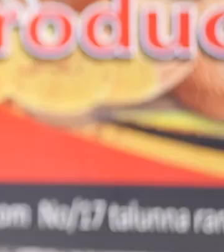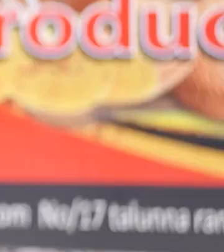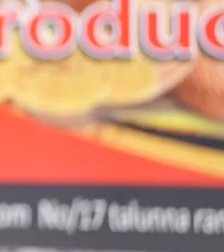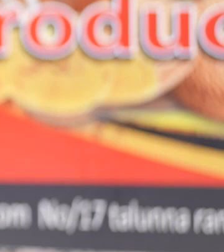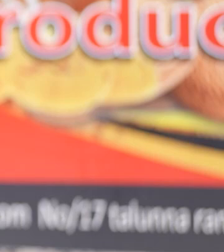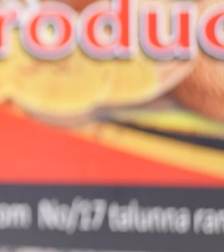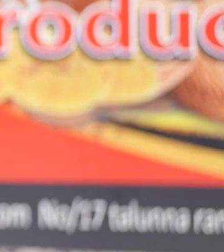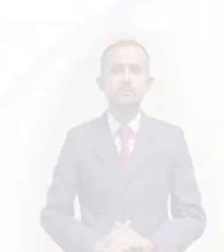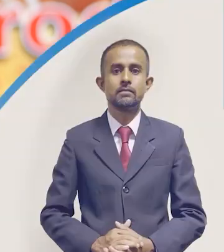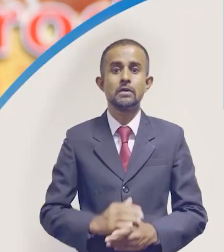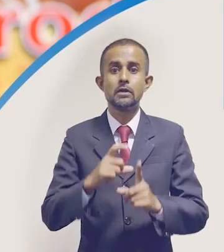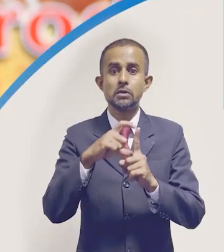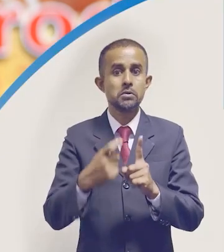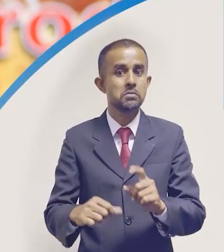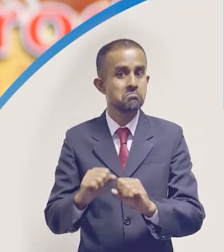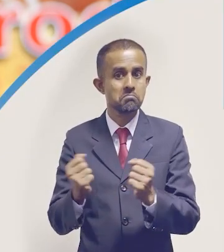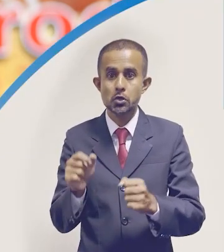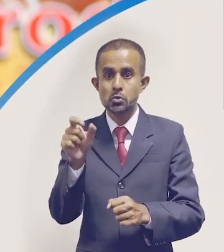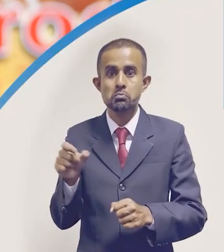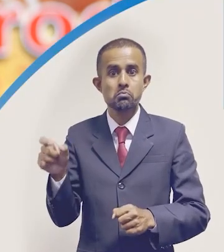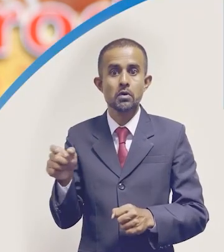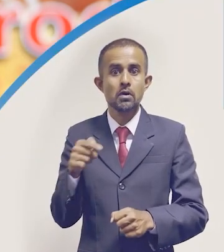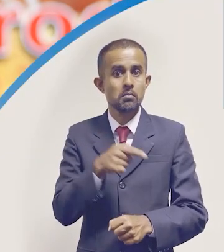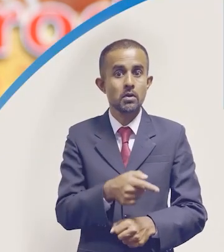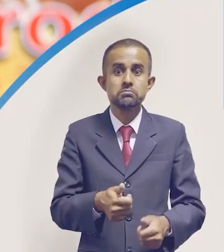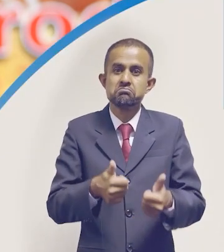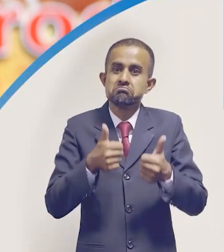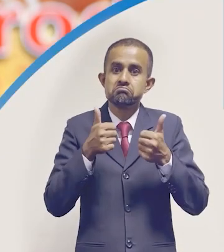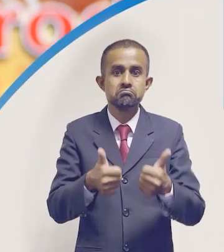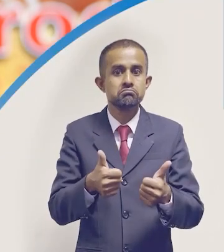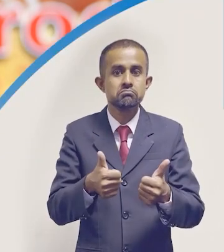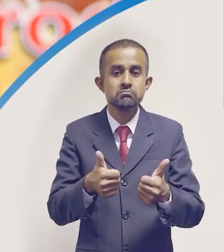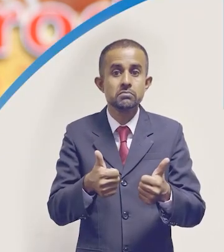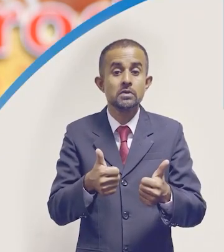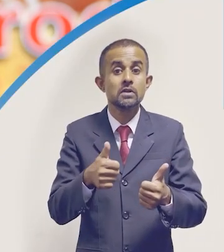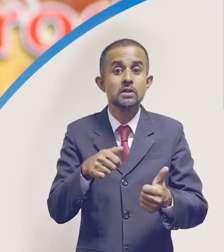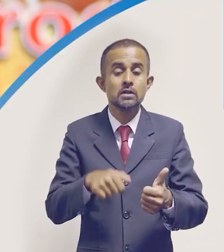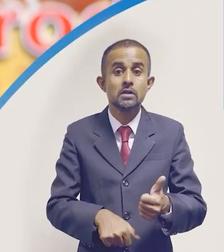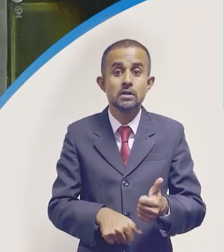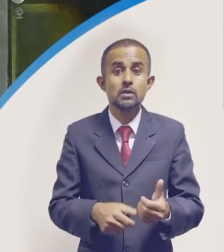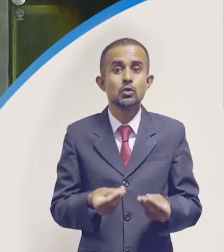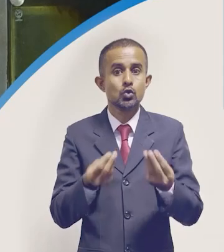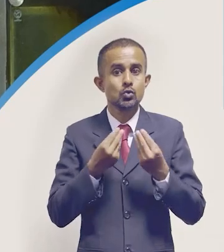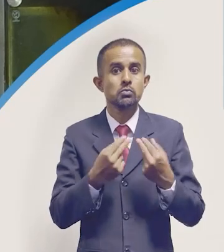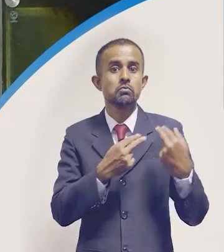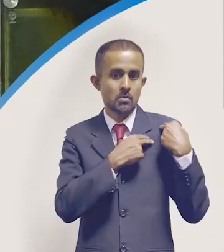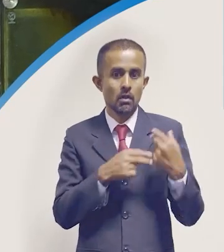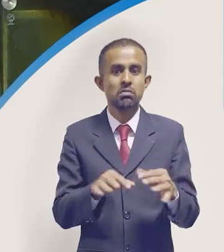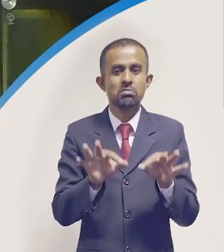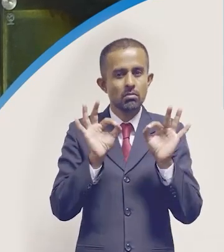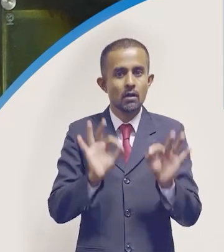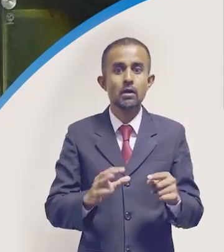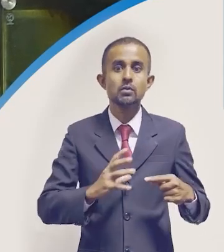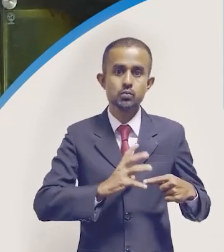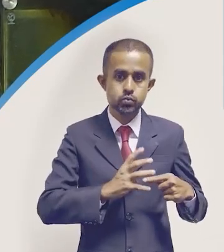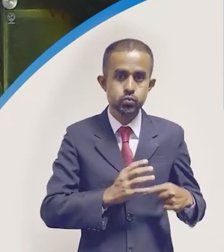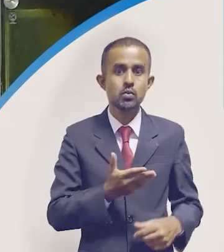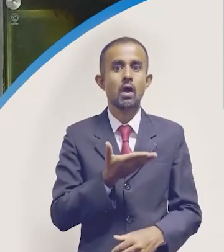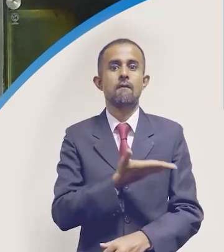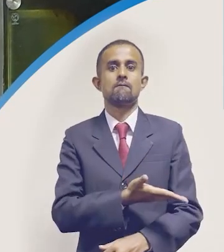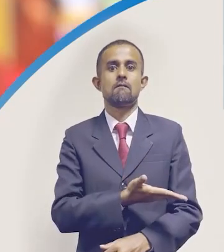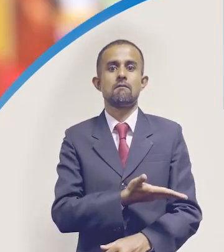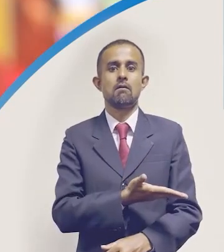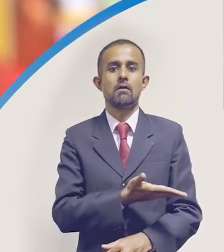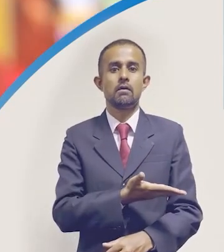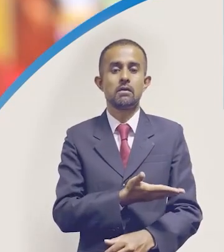දිලංක මහතා. ආබාධිත නොවන අයට වැඩිය හොඳට මේ ඒ බාර්දීපු රාජකාරිය කරනවා. යන්ත්‍රපව අපේ ක්‍රියා